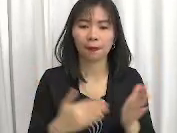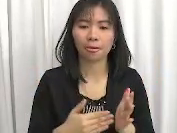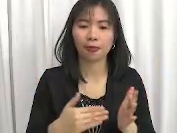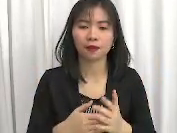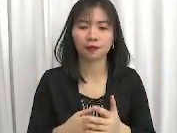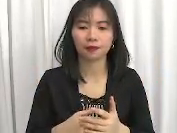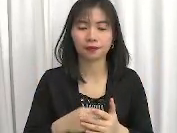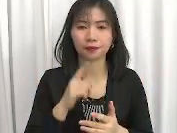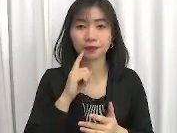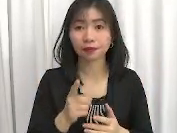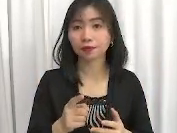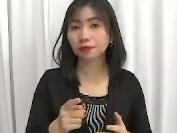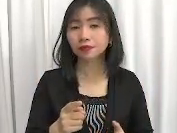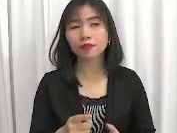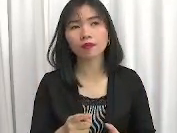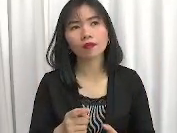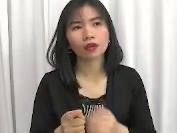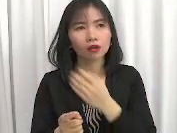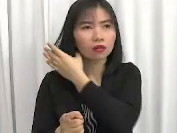rin ng Bible dito,